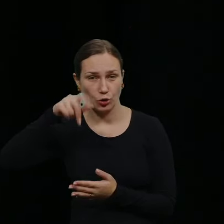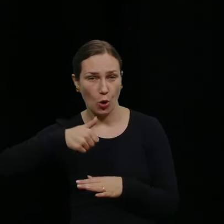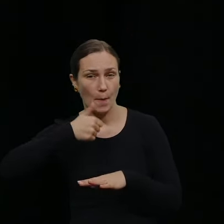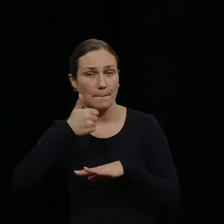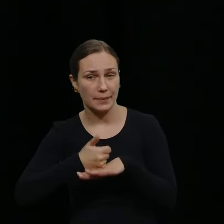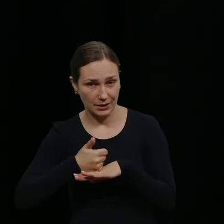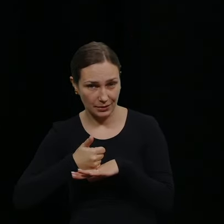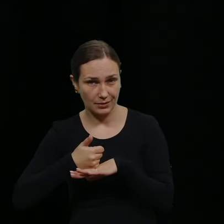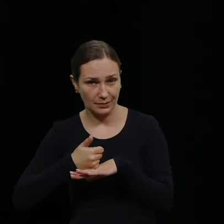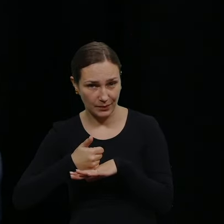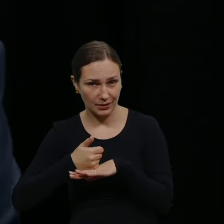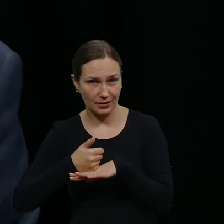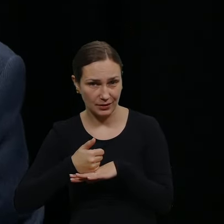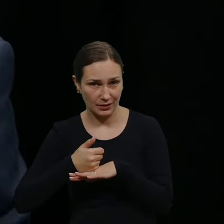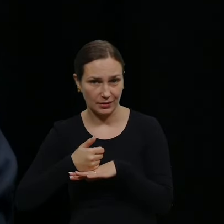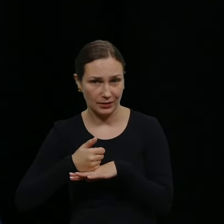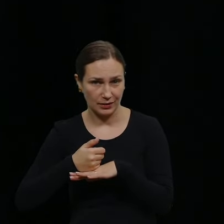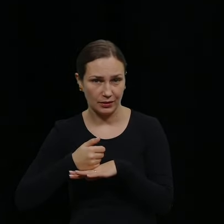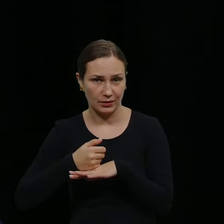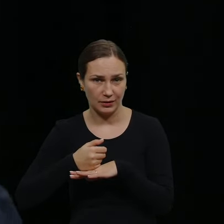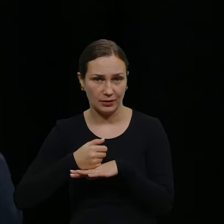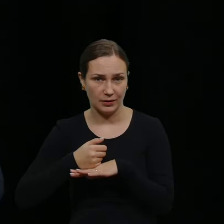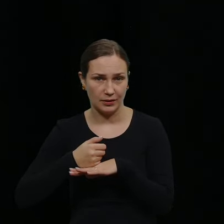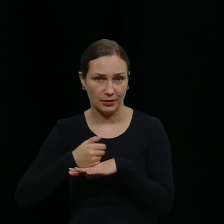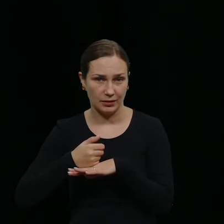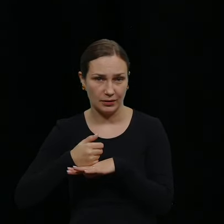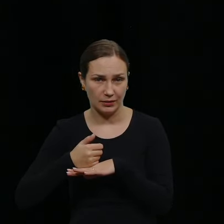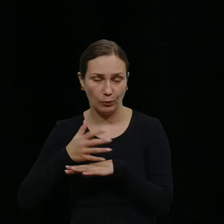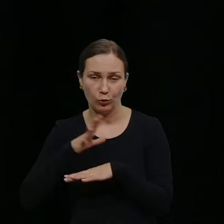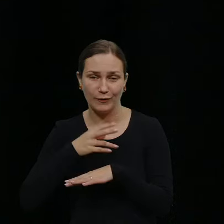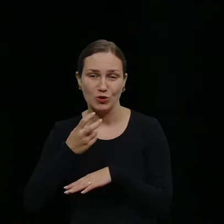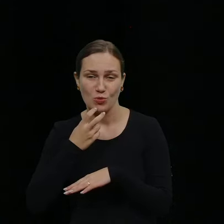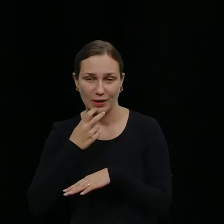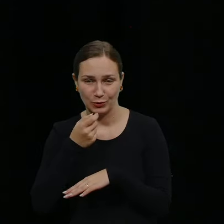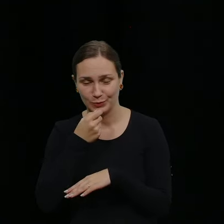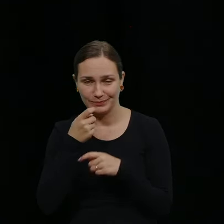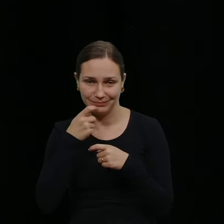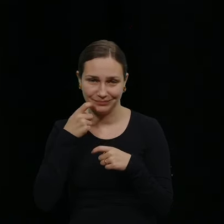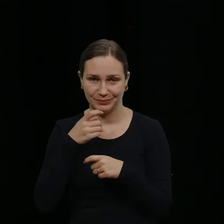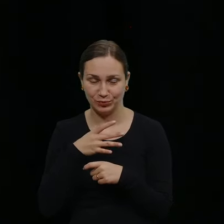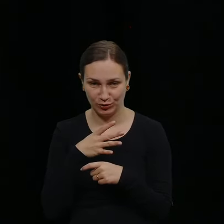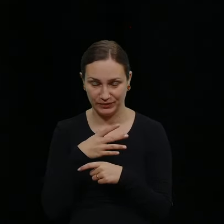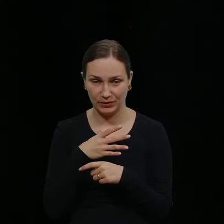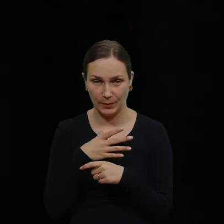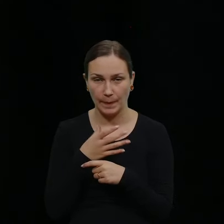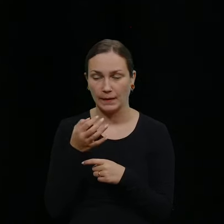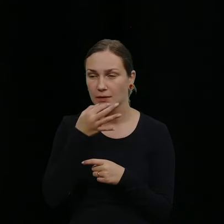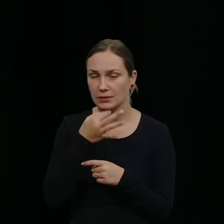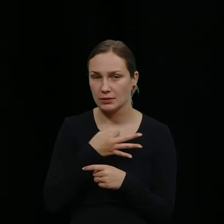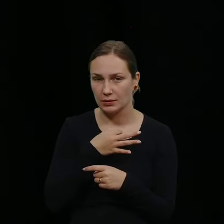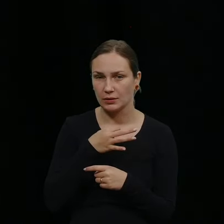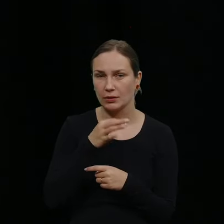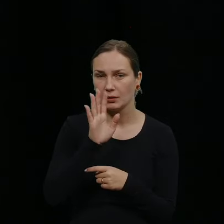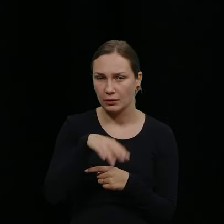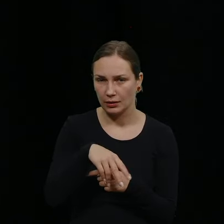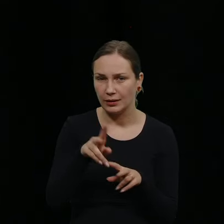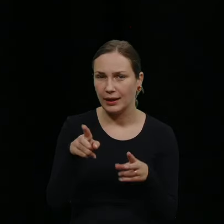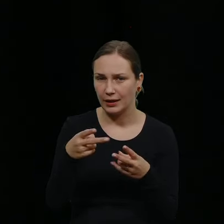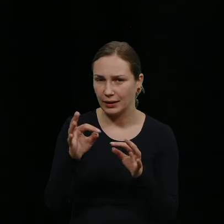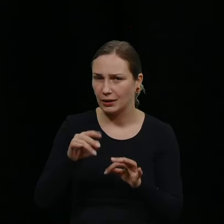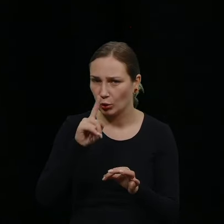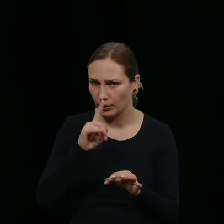pirmininkas seras Džilas Čisės juokdavosi, šiek tiek šipsodavosi ir vis man sakydavo, šurnai nebereikia, vis tiek